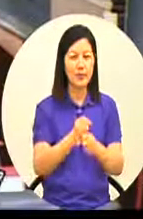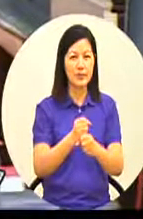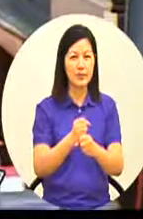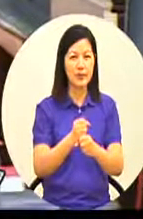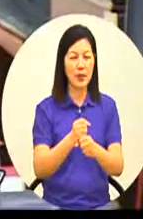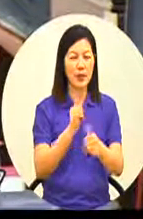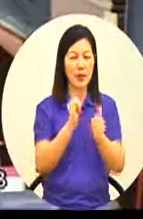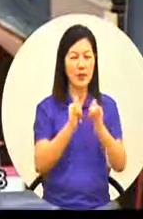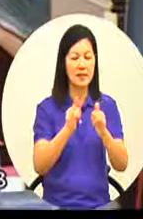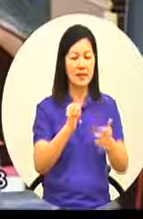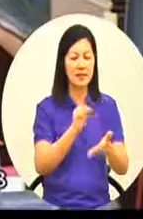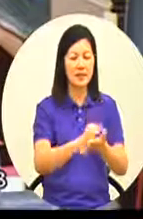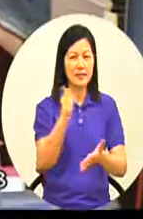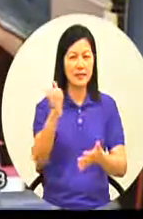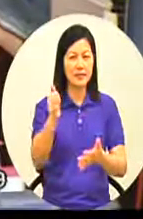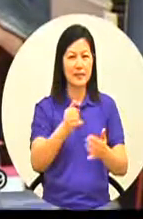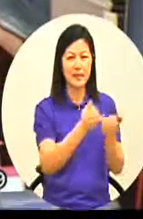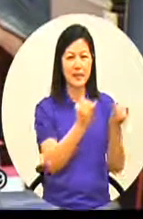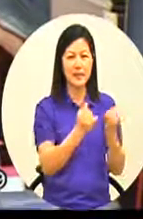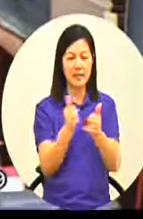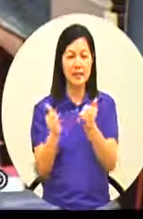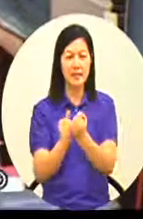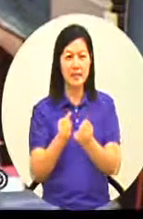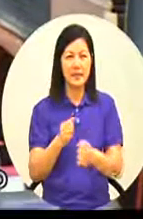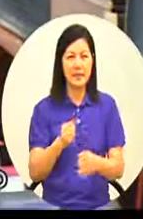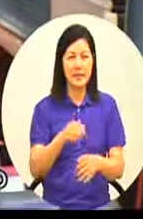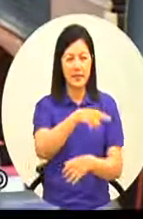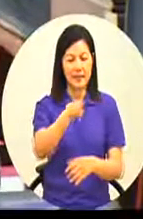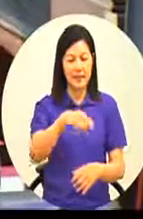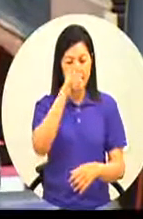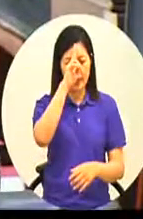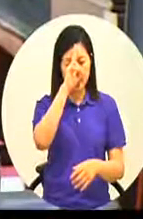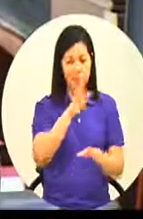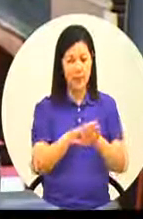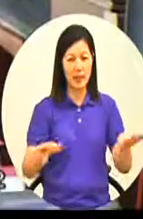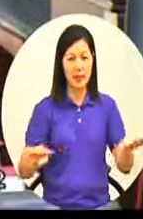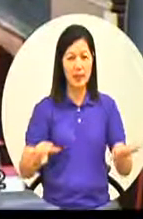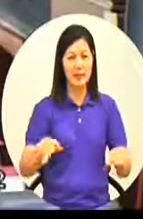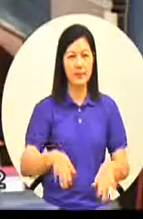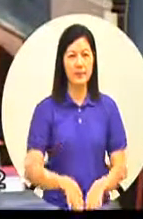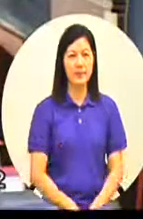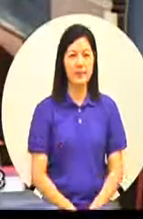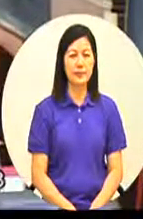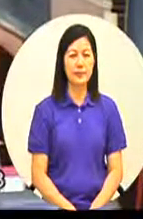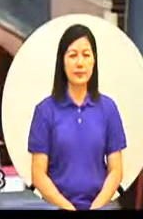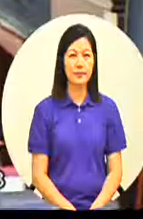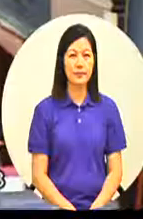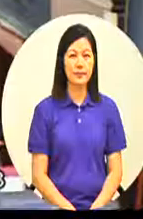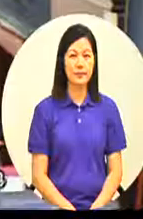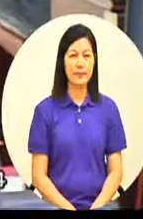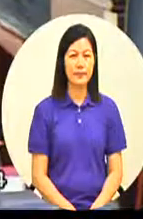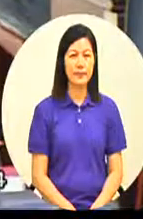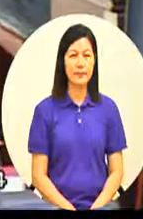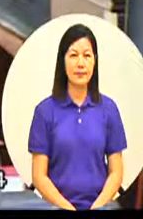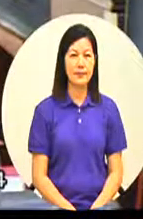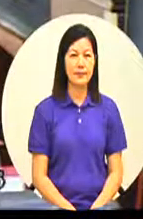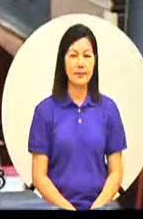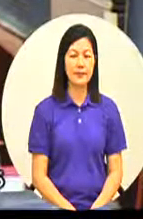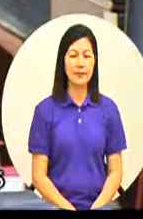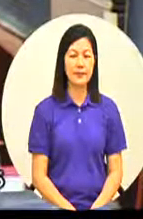位记者先生、小姐，大家晚安啊，不，大家下午好，不好意思啊，紧张哈。